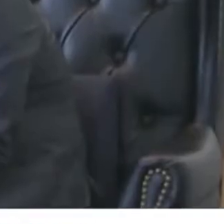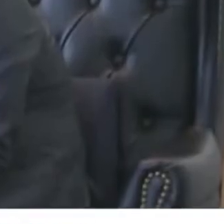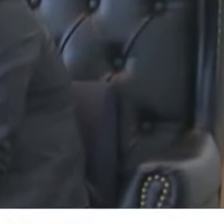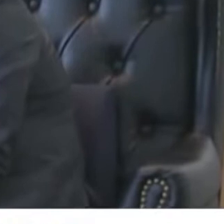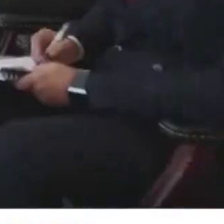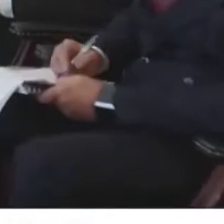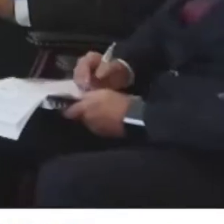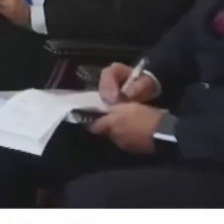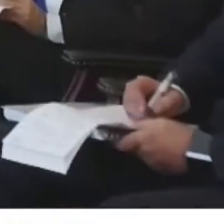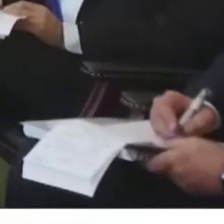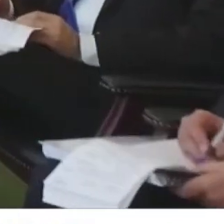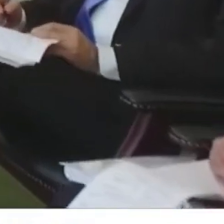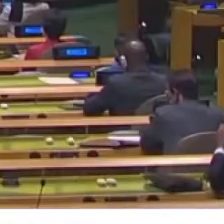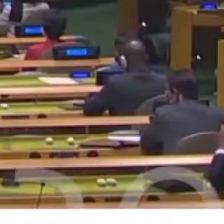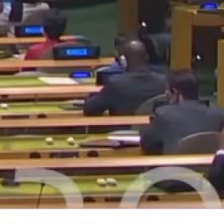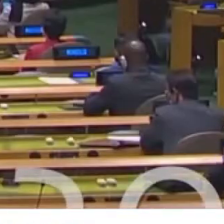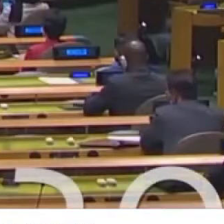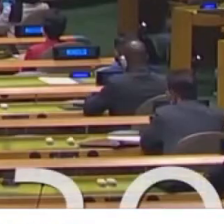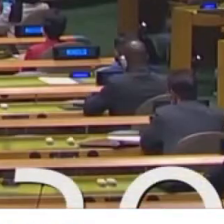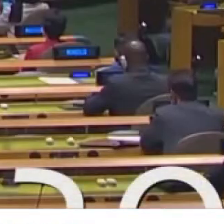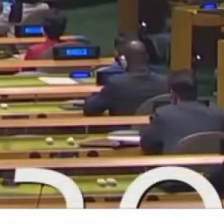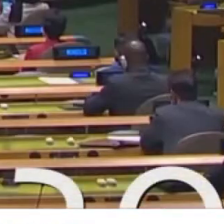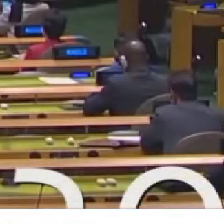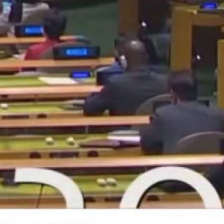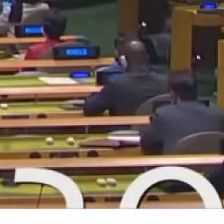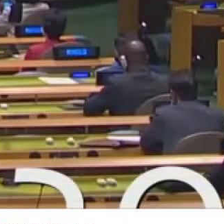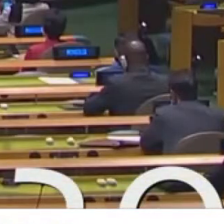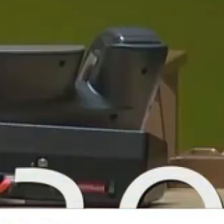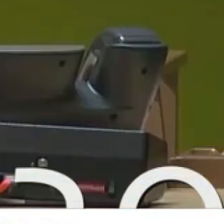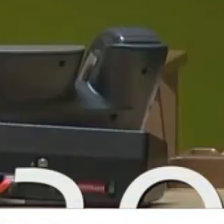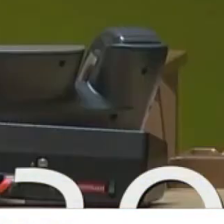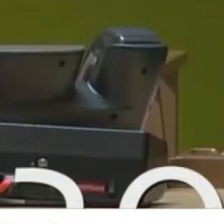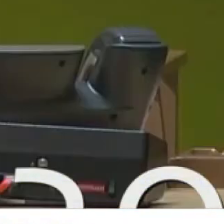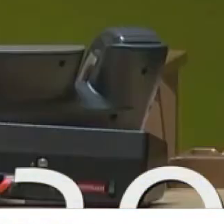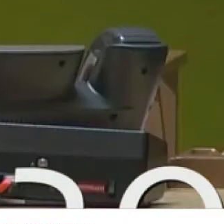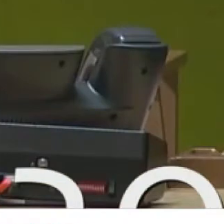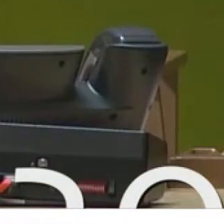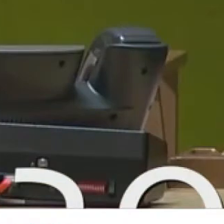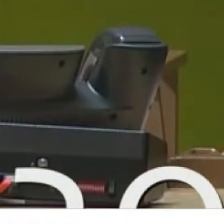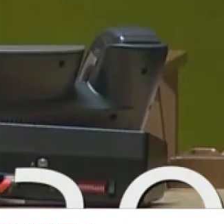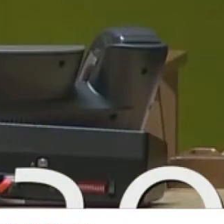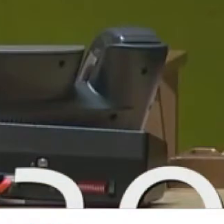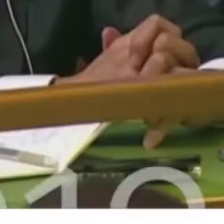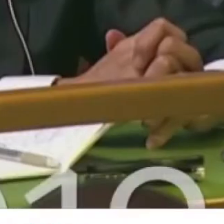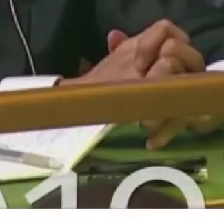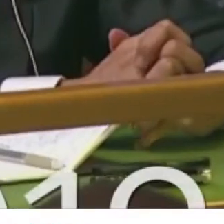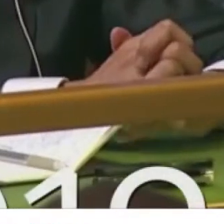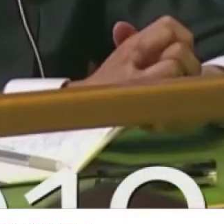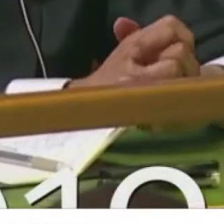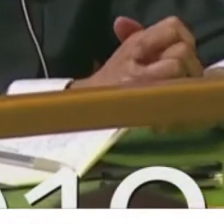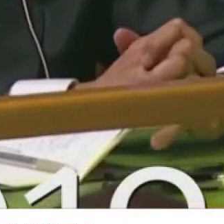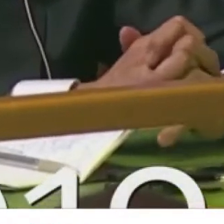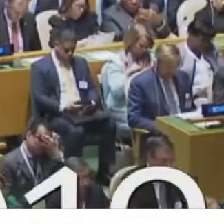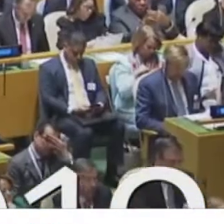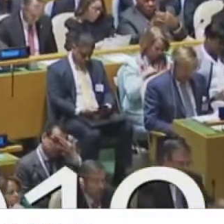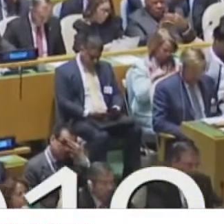қатысты мәселелерді, соның ішінде халық үніне құлақ асатын мемлекет тұжырымдамасының іске асырылуына да тоқталады. Сондай-ақ қазақ басы